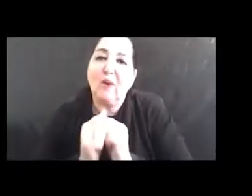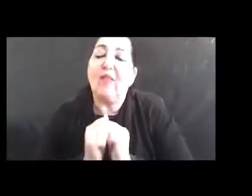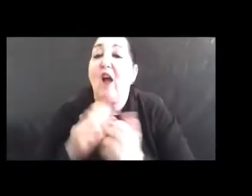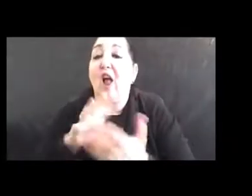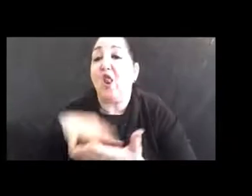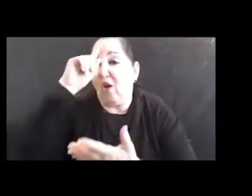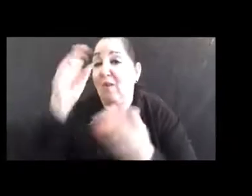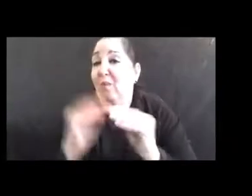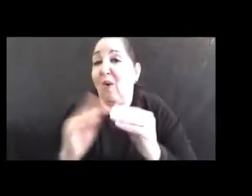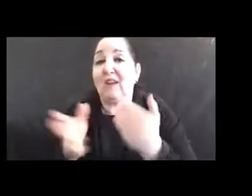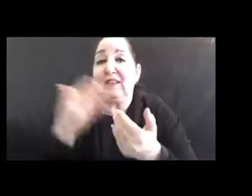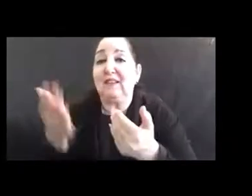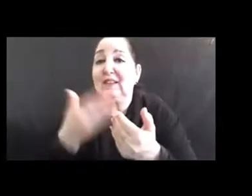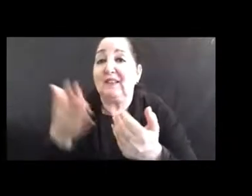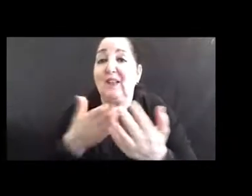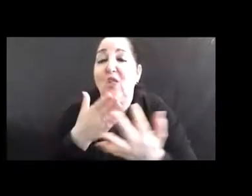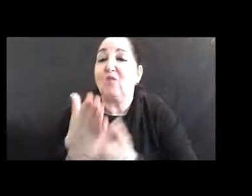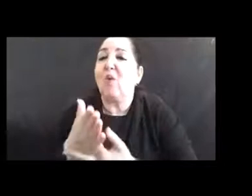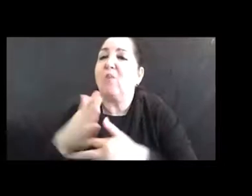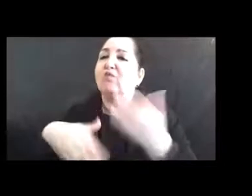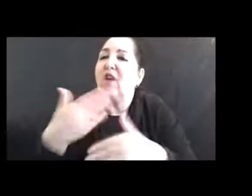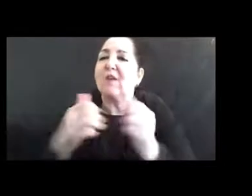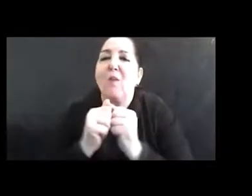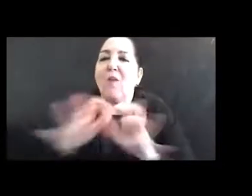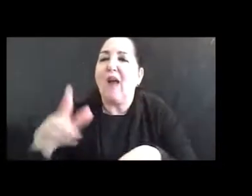sadar. Paling enak tuh sebenarnya belajar dan transfer